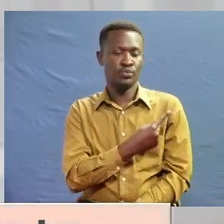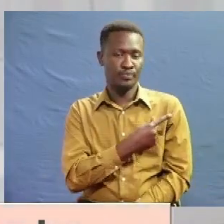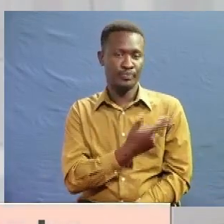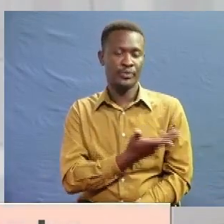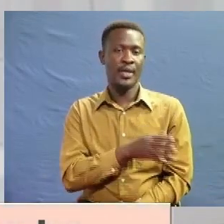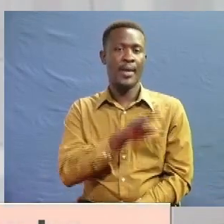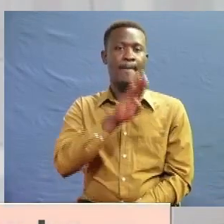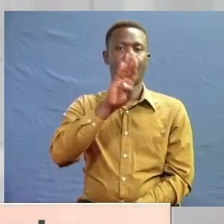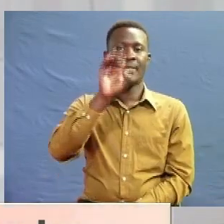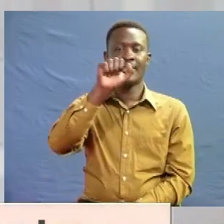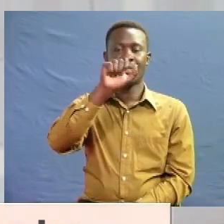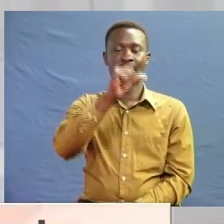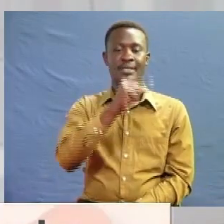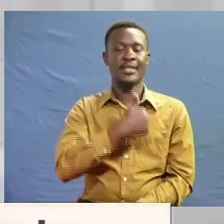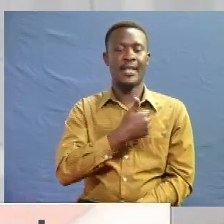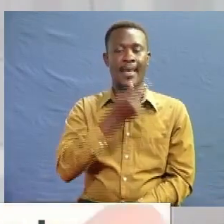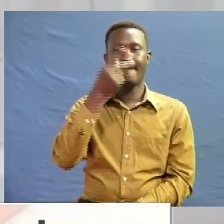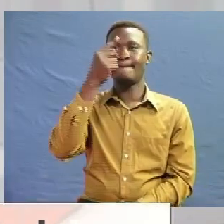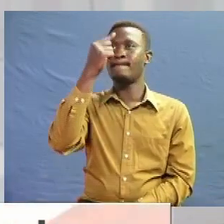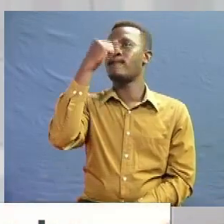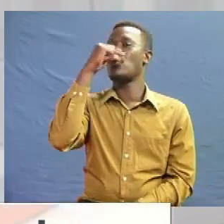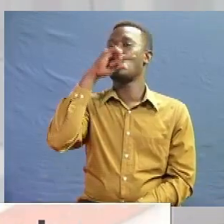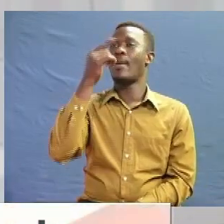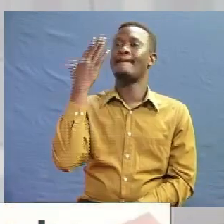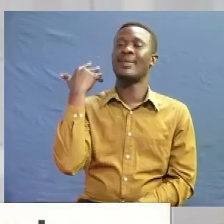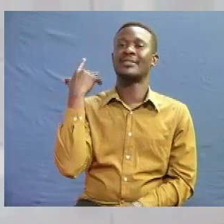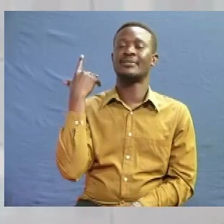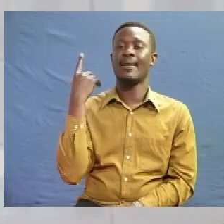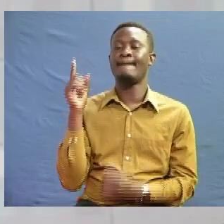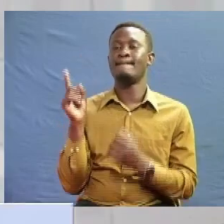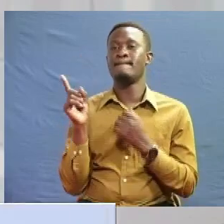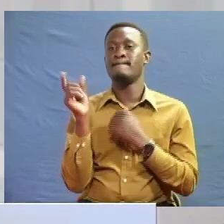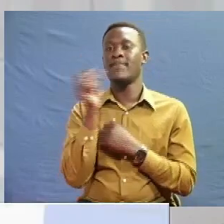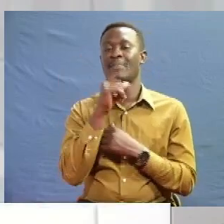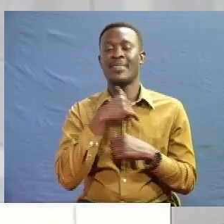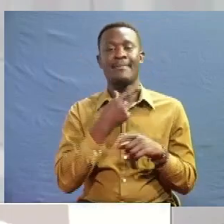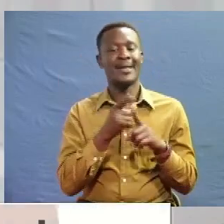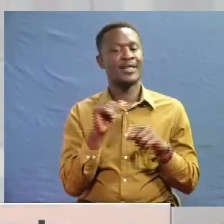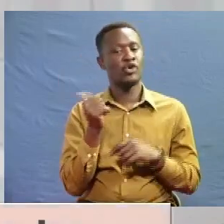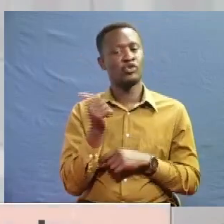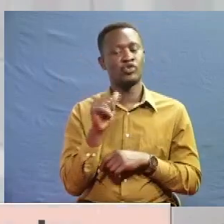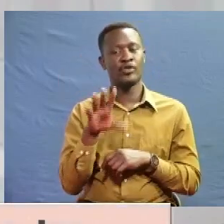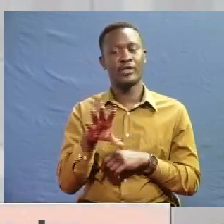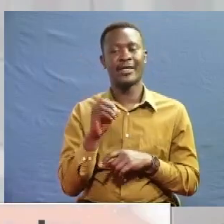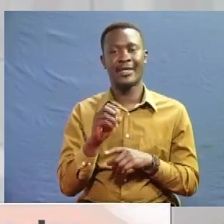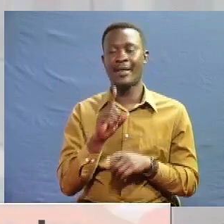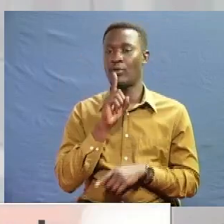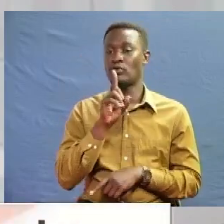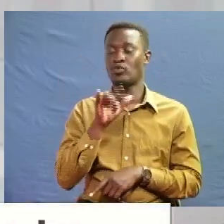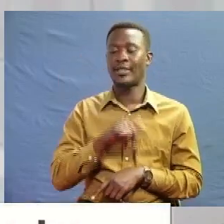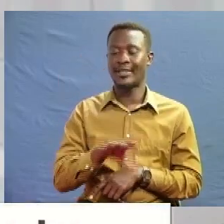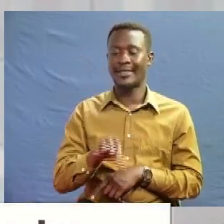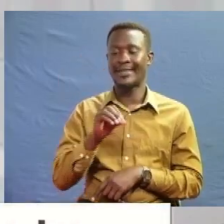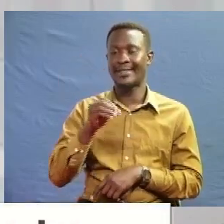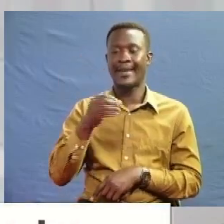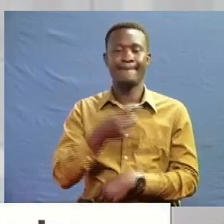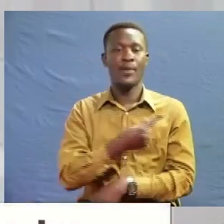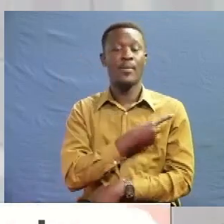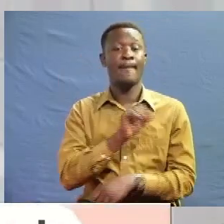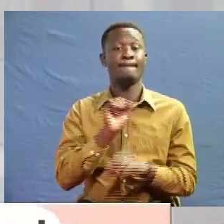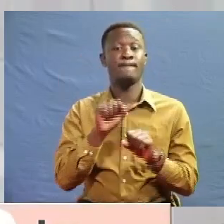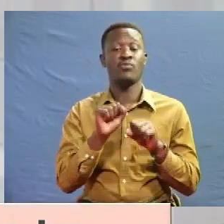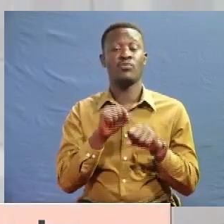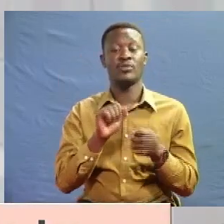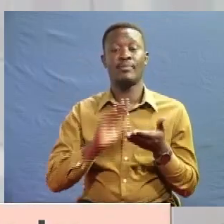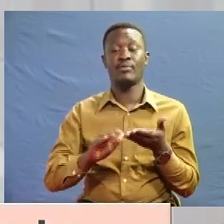BCG na polio katika miezi 6 iliyopita, lakini hawajakipata wahakikishe wanapata chanjo hizo haraka